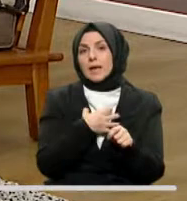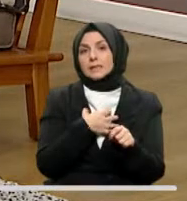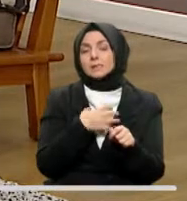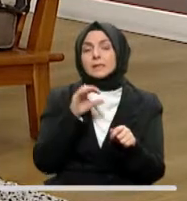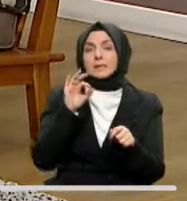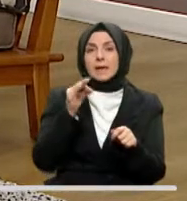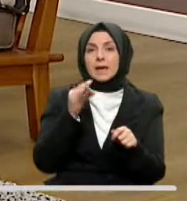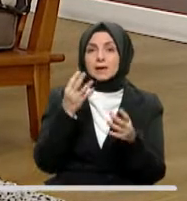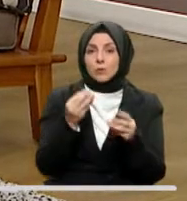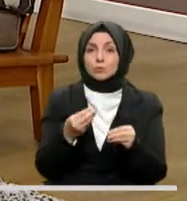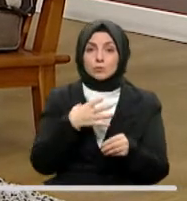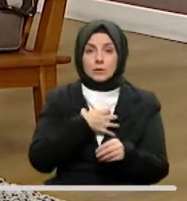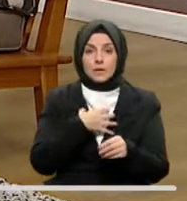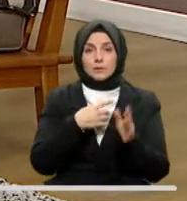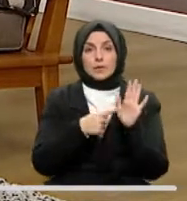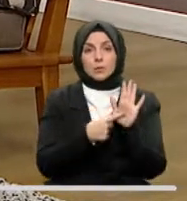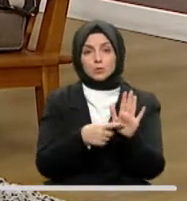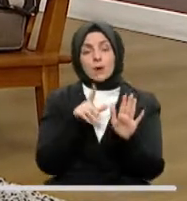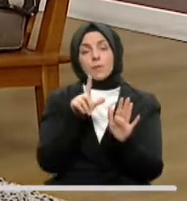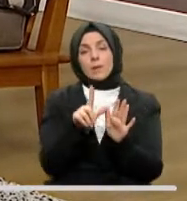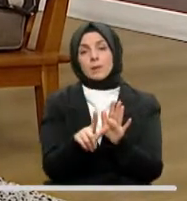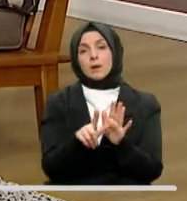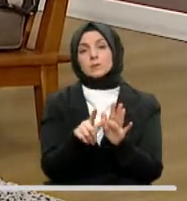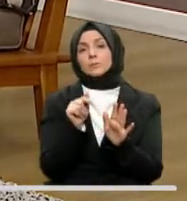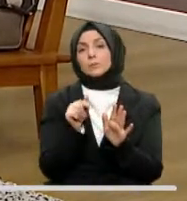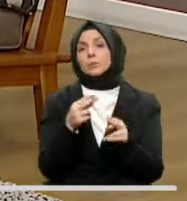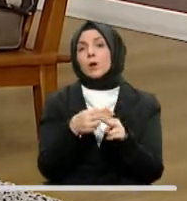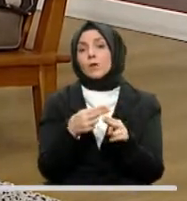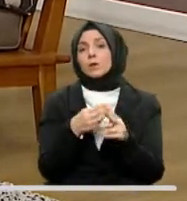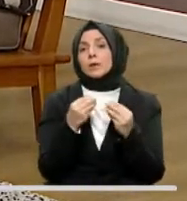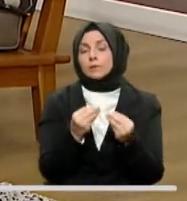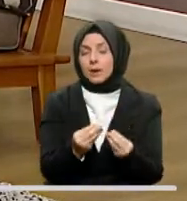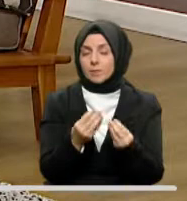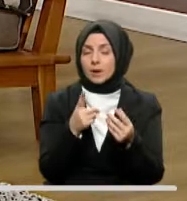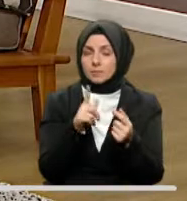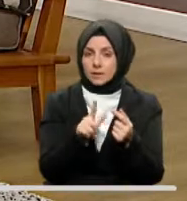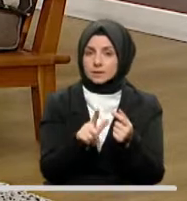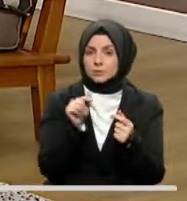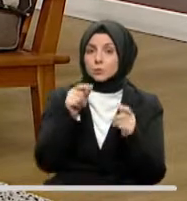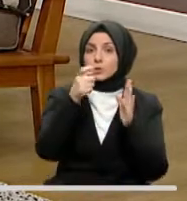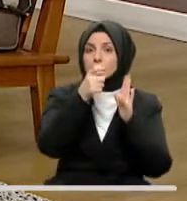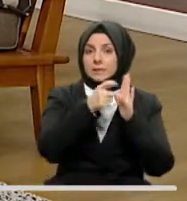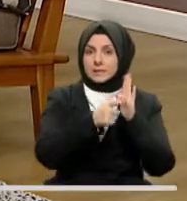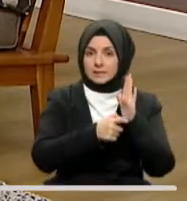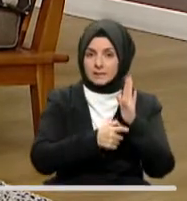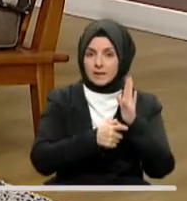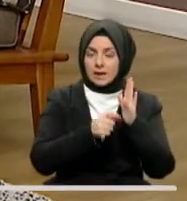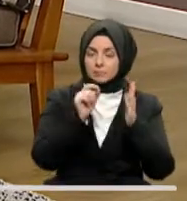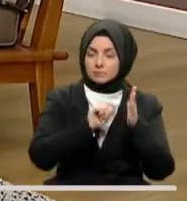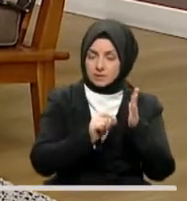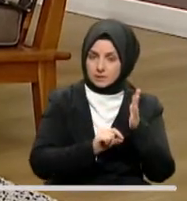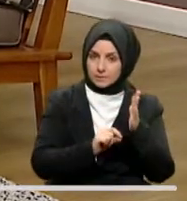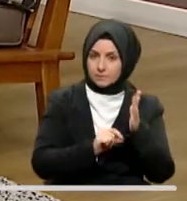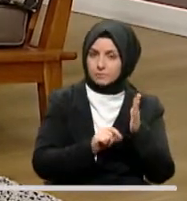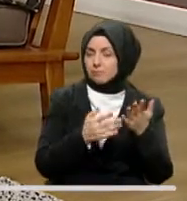değerli olduğunu Kendimi kanıtlayacak nasıl örneklerin var bunların isteyebilirler yahut işlemimizi